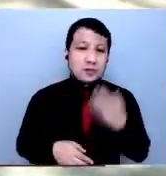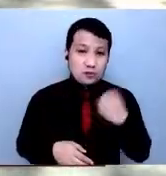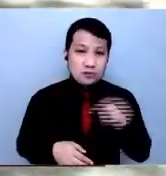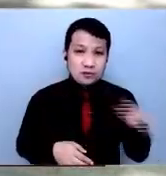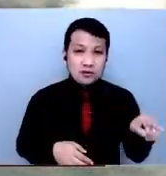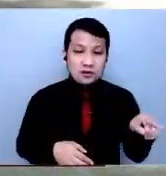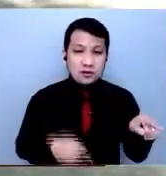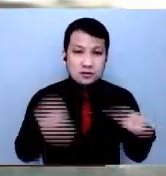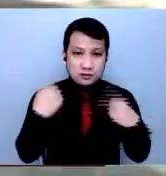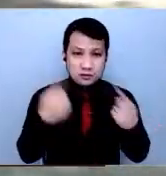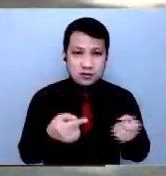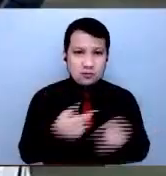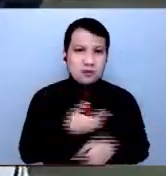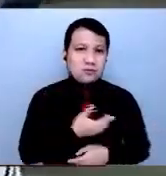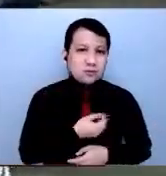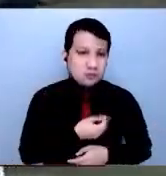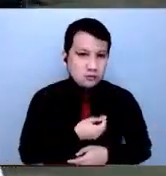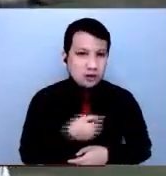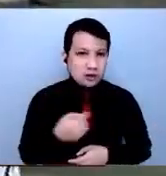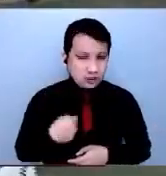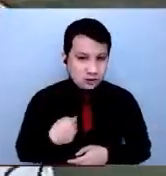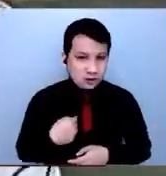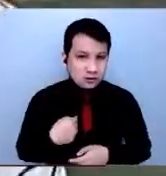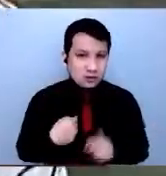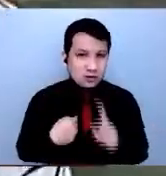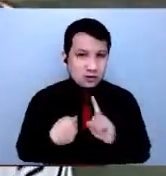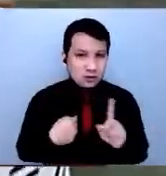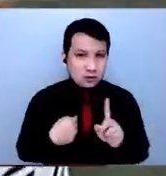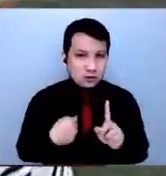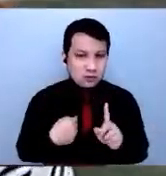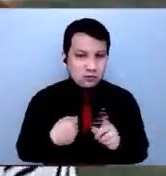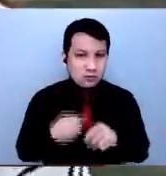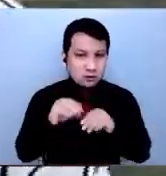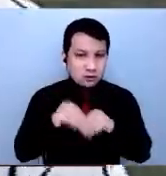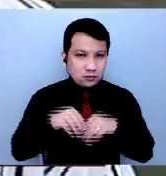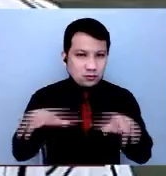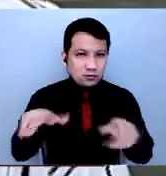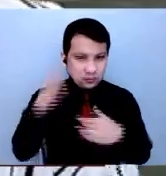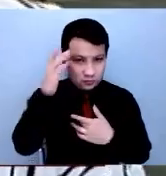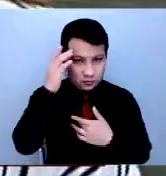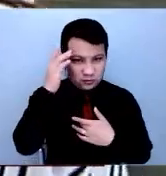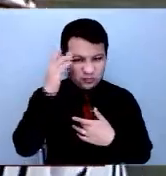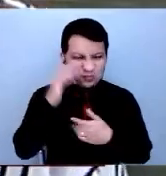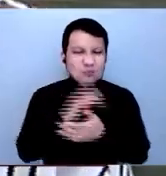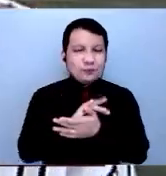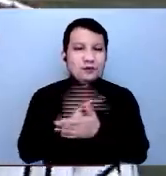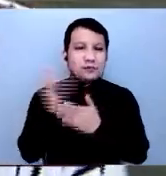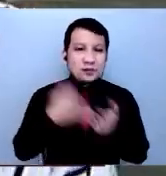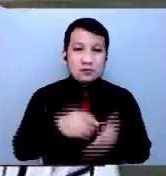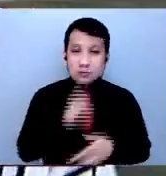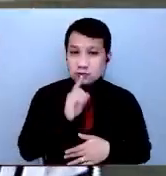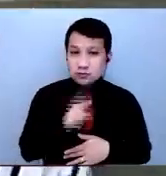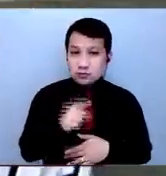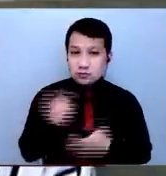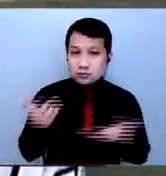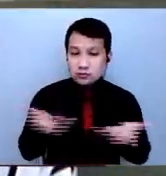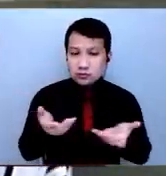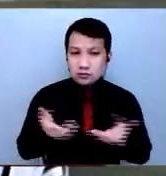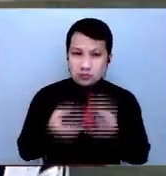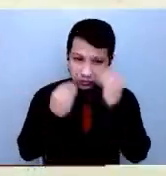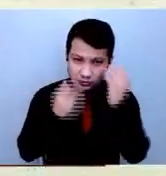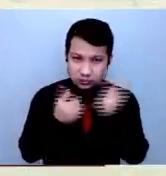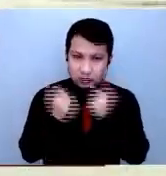yung takot na baka mahawa yung baby namin. Pero sinisigurado po namin na sumusunod po